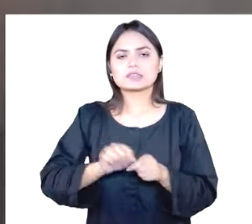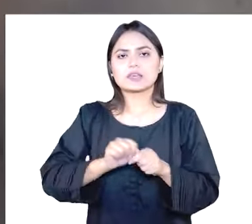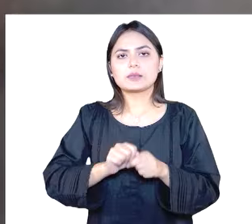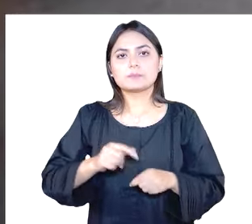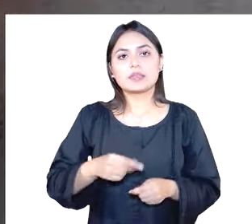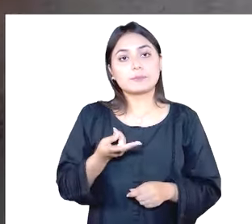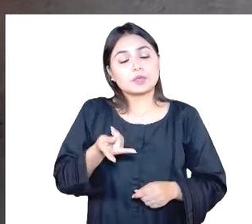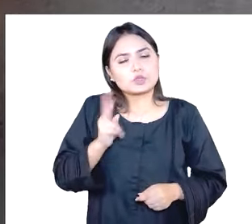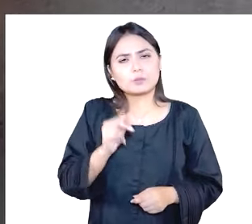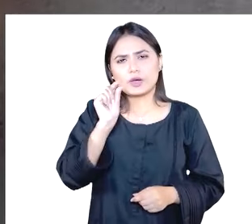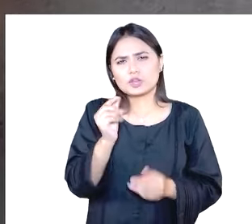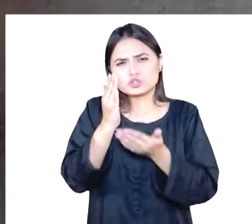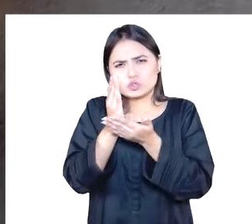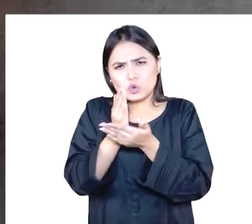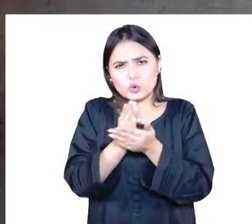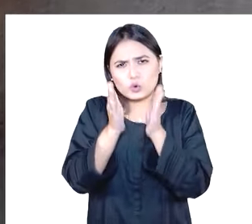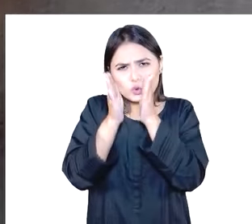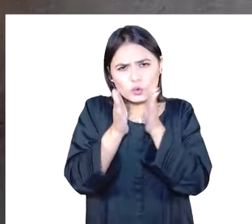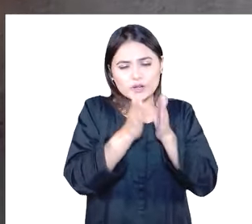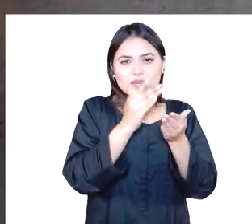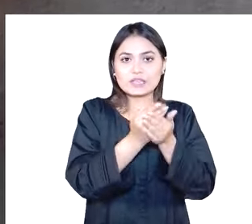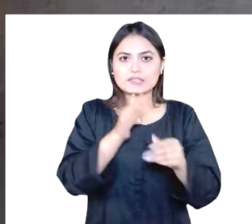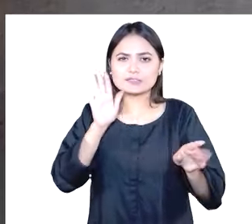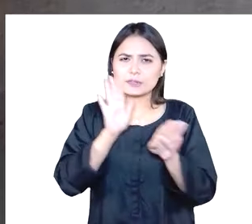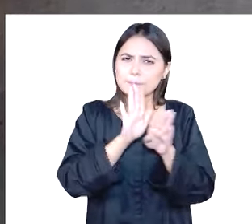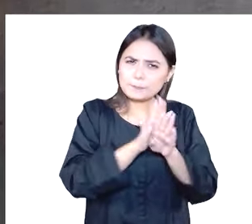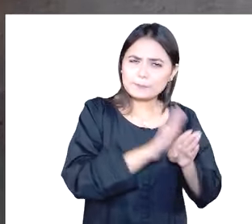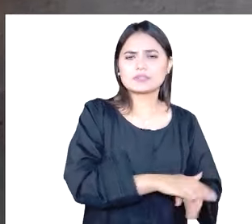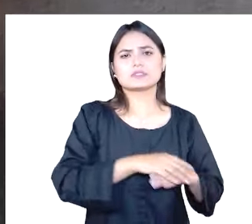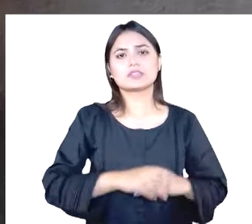मादा फिर हमारी छोटी आंख के एक हिस्से डटेनिसिया